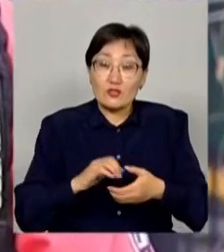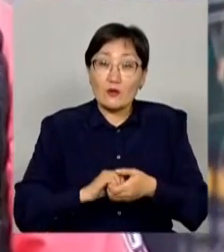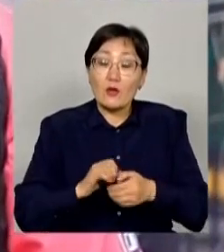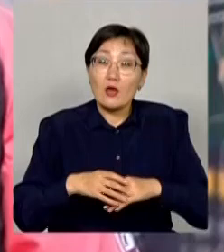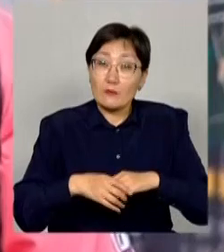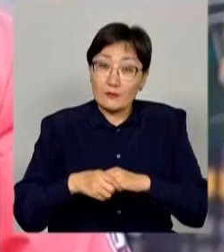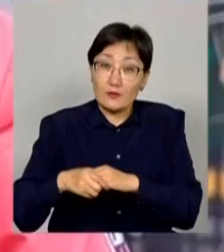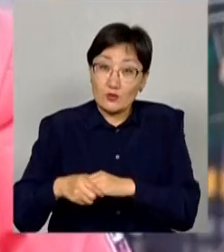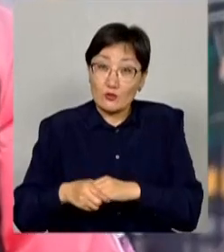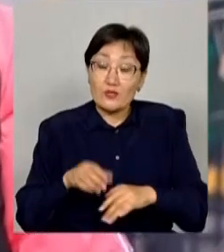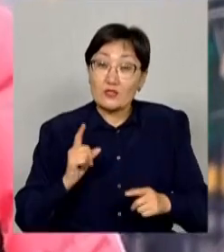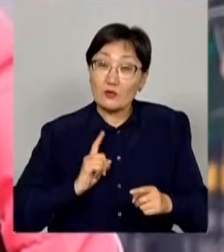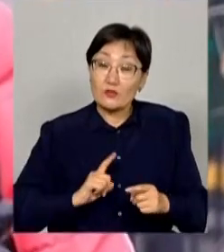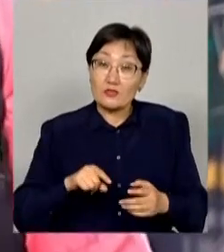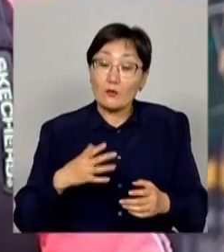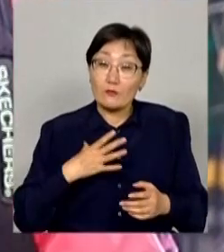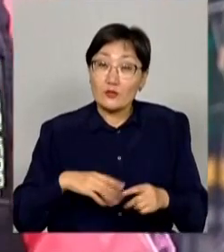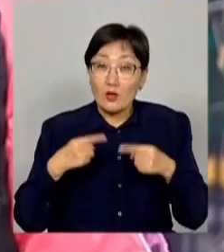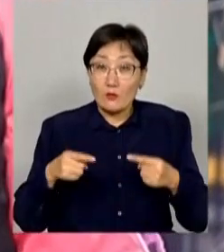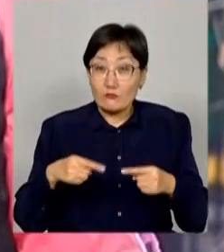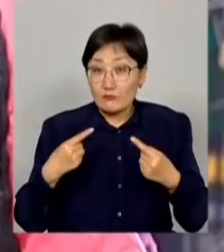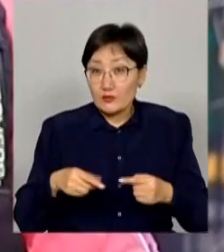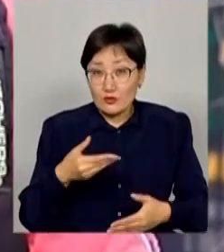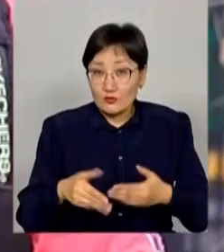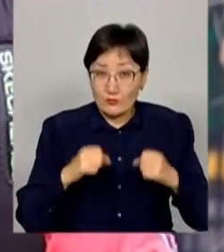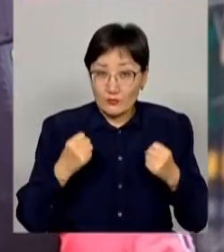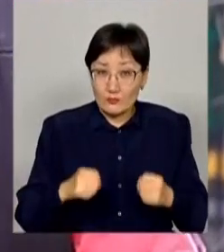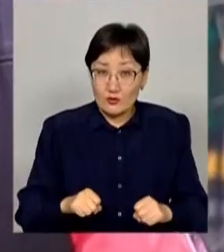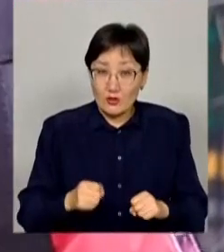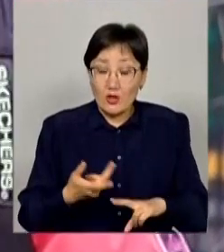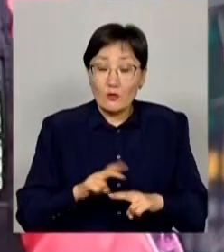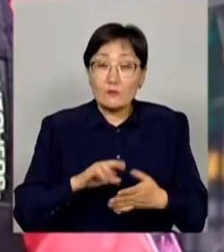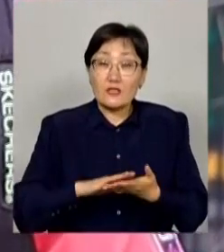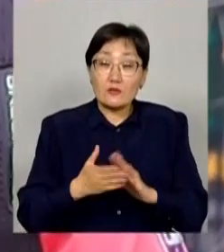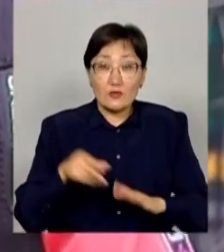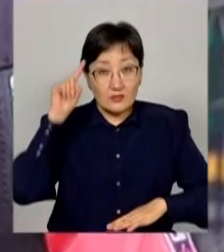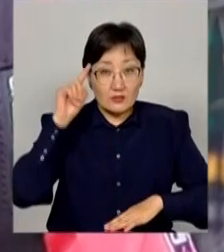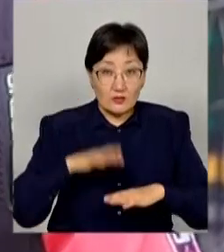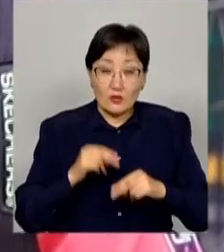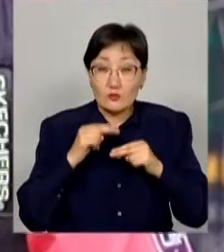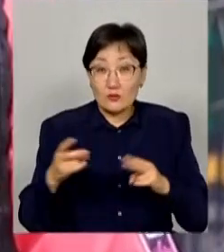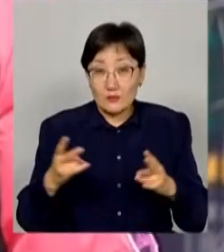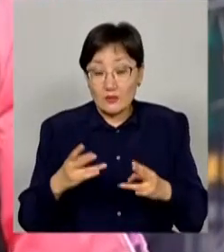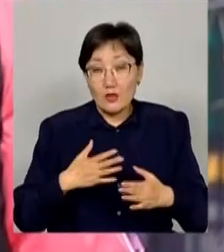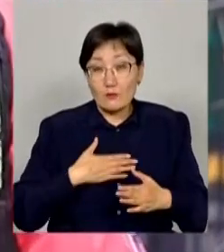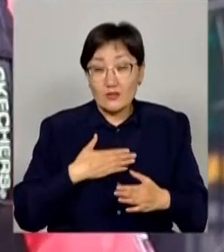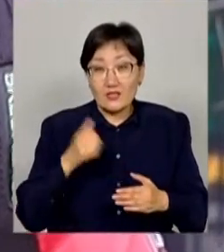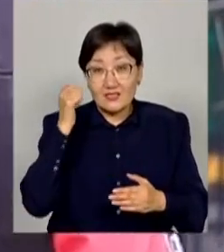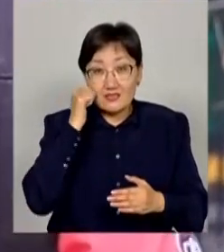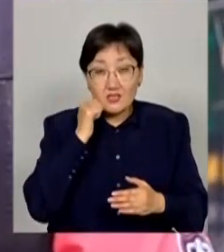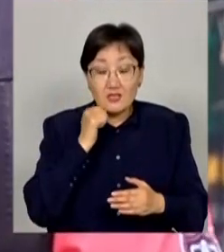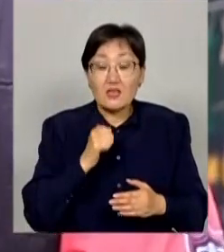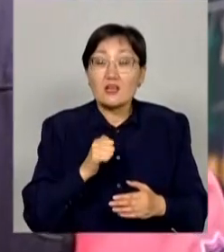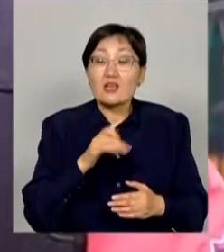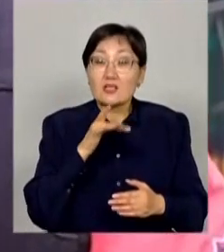жүруге мәжбүрміз. Өйткені қалада басқаша жүру мүмкін емес болып кетті. Бұл жағдайға әкімдік назар аудару керек. Мен егде жастағанымды